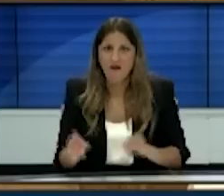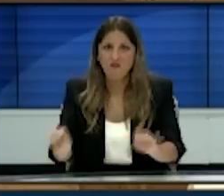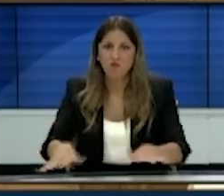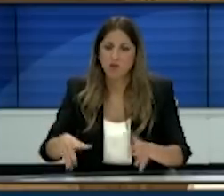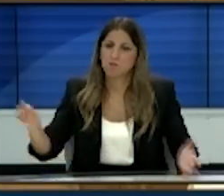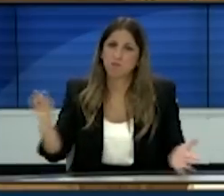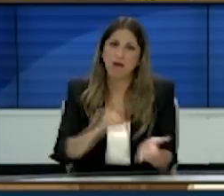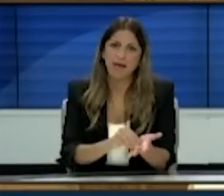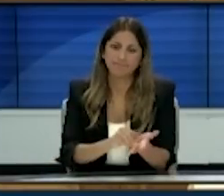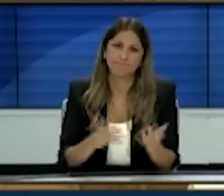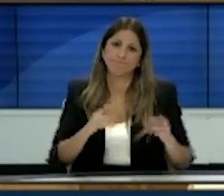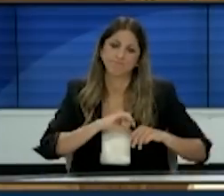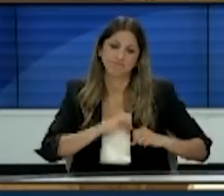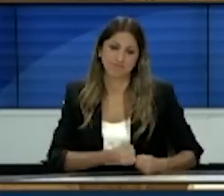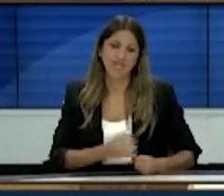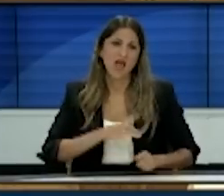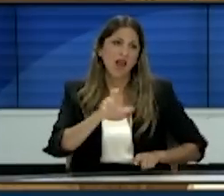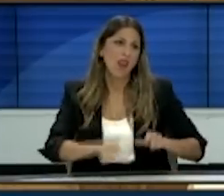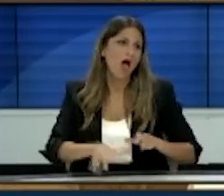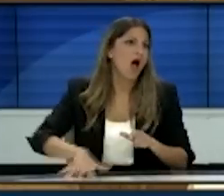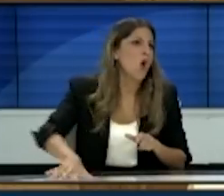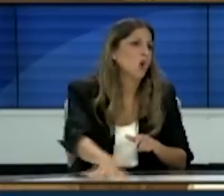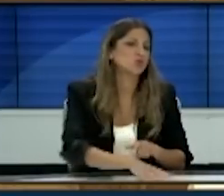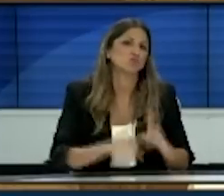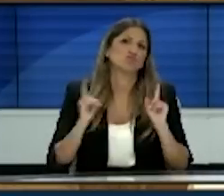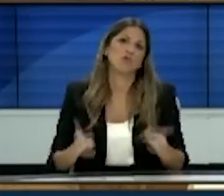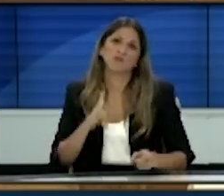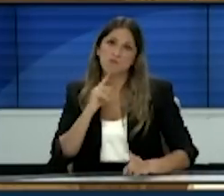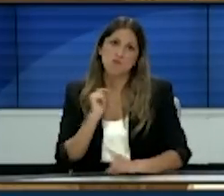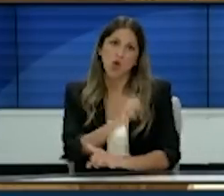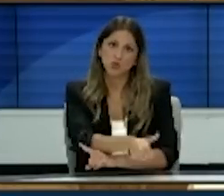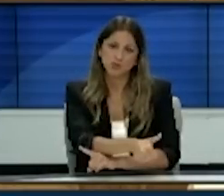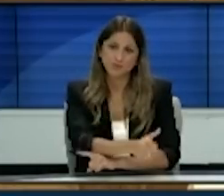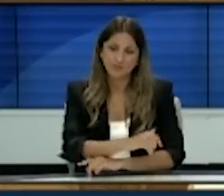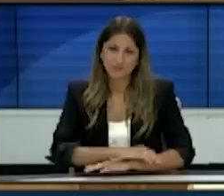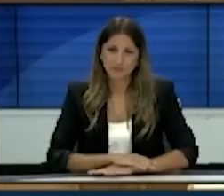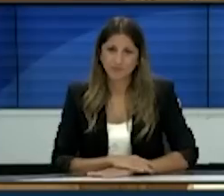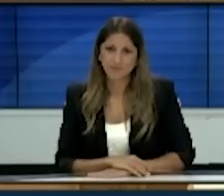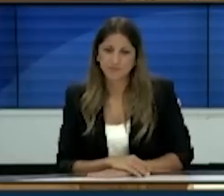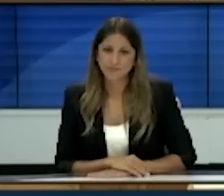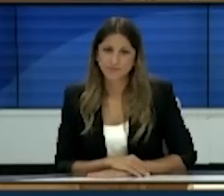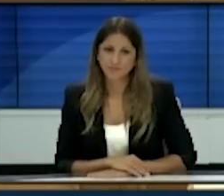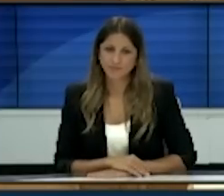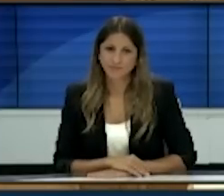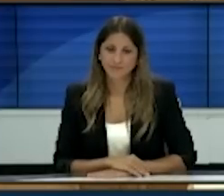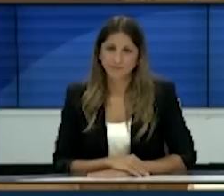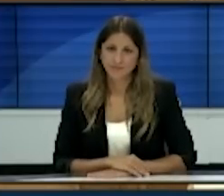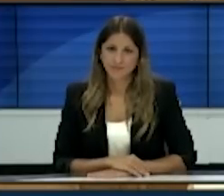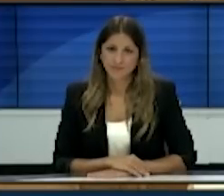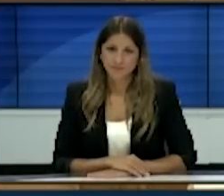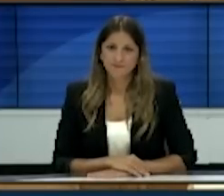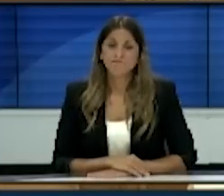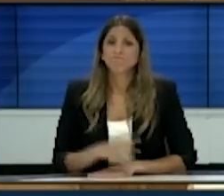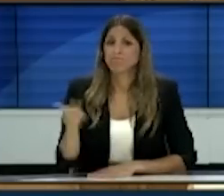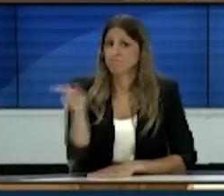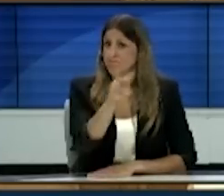φορά. Ο λαός ας βγάλει τα συμπεράσματά του. Δεν περιμένει βέβαια από όλους εσάς σωτηρία,